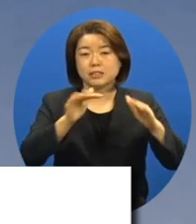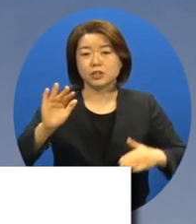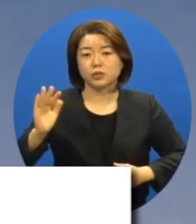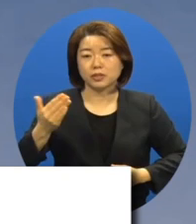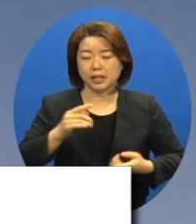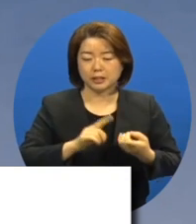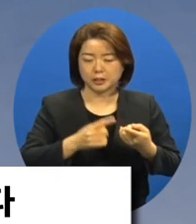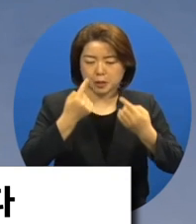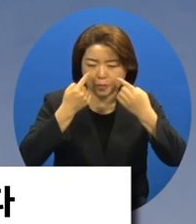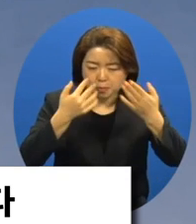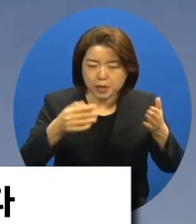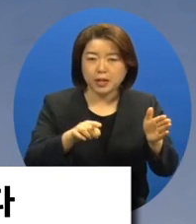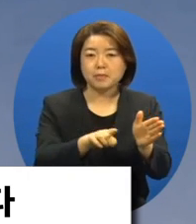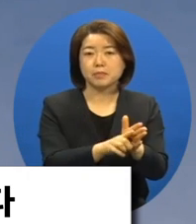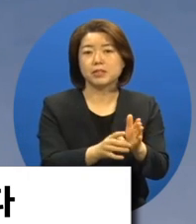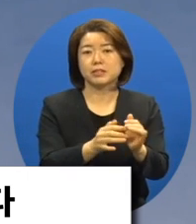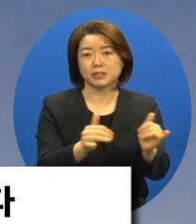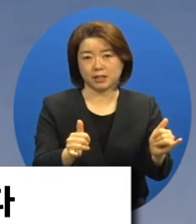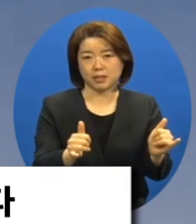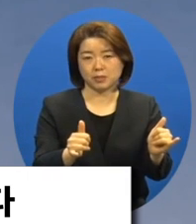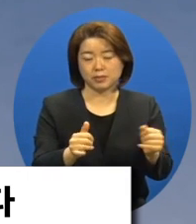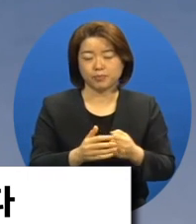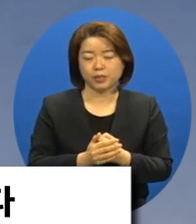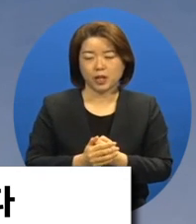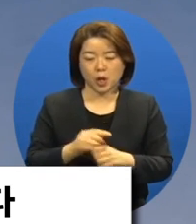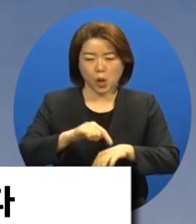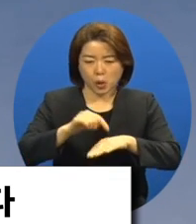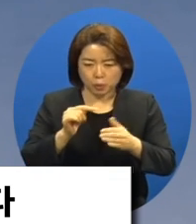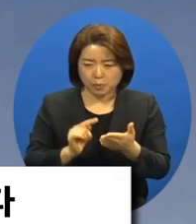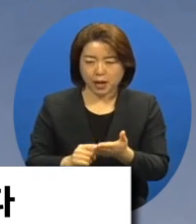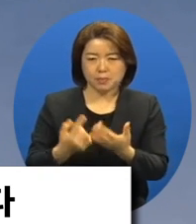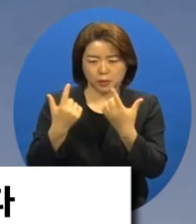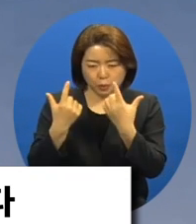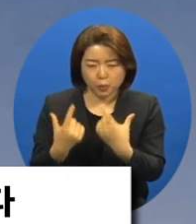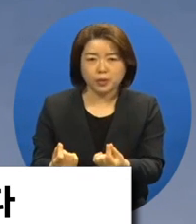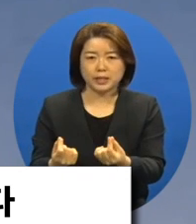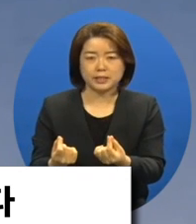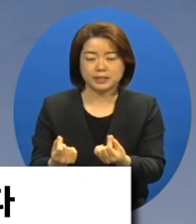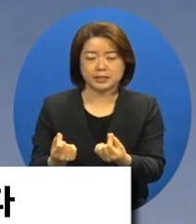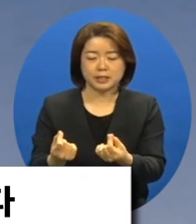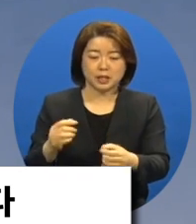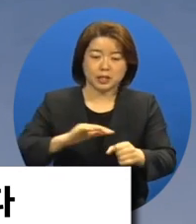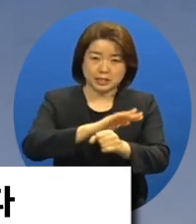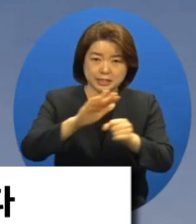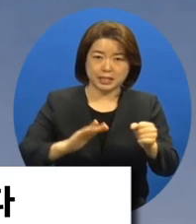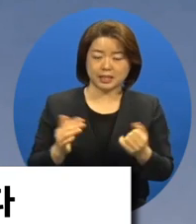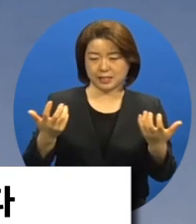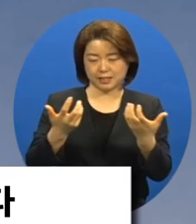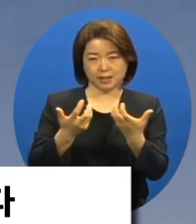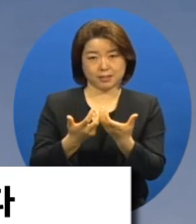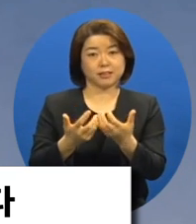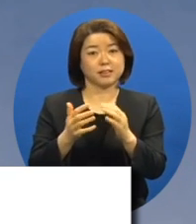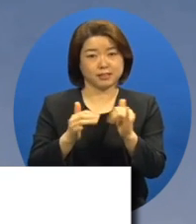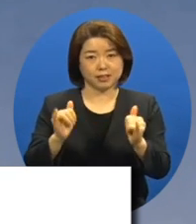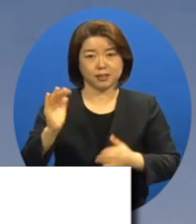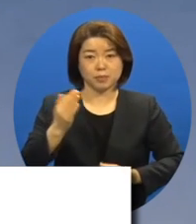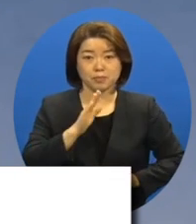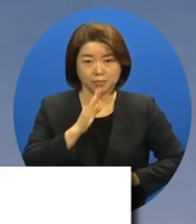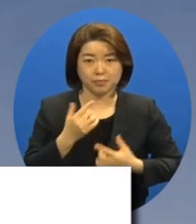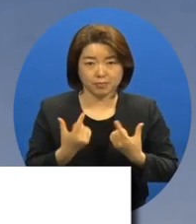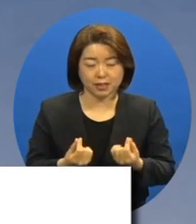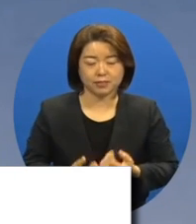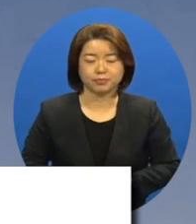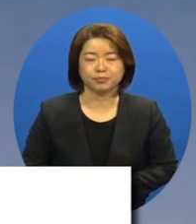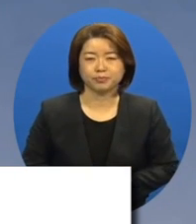성도들은 동일하게 마음에 사랑이 가득한 사람이어야 났습니다 그러므로